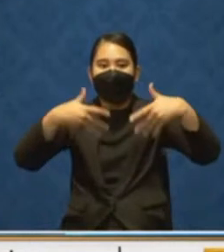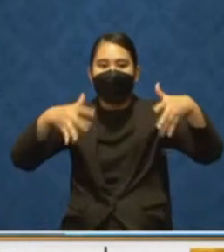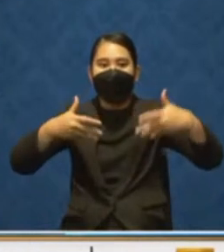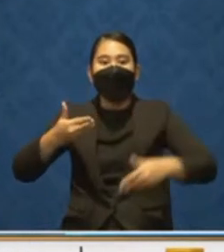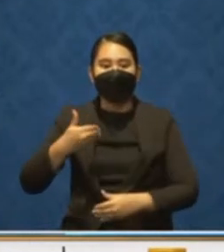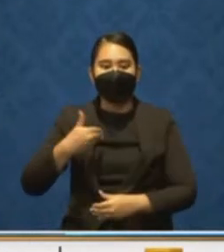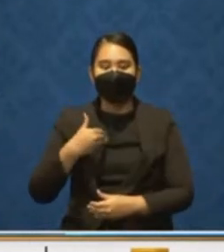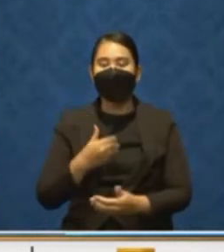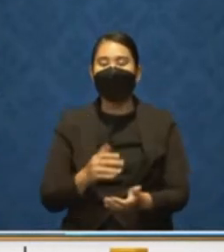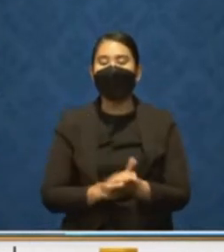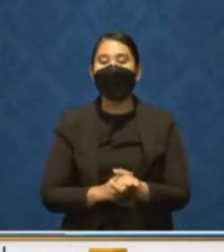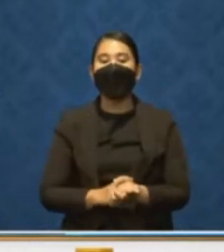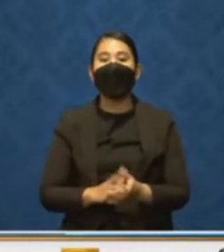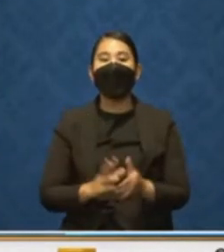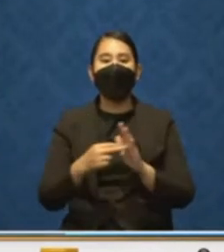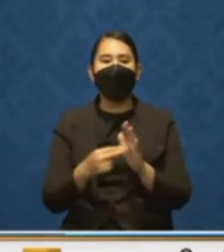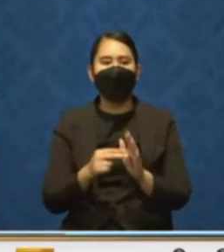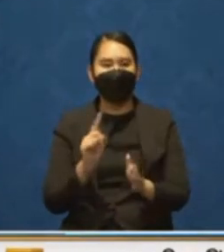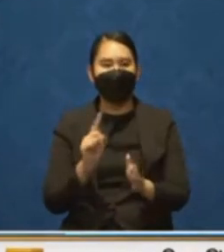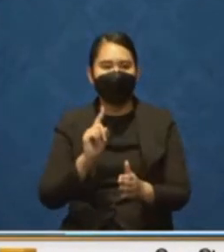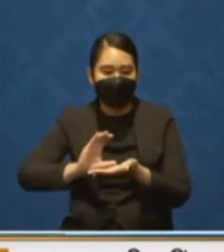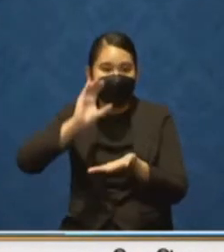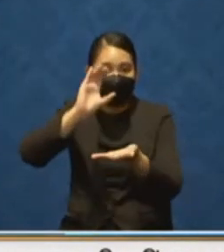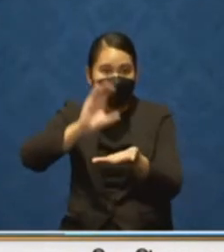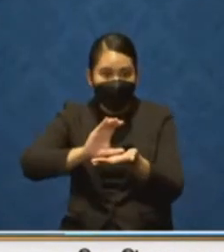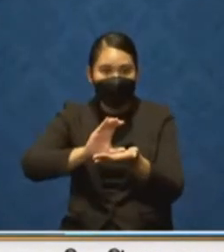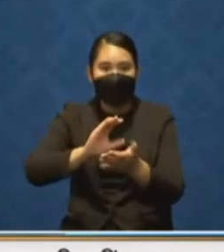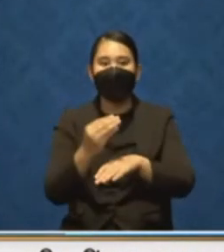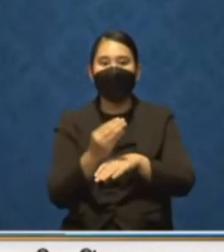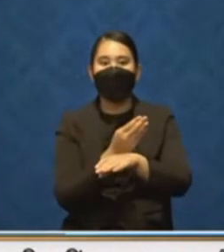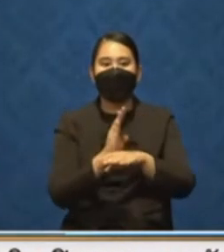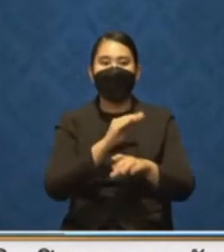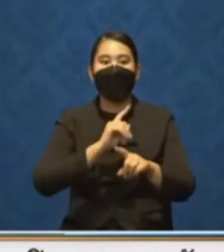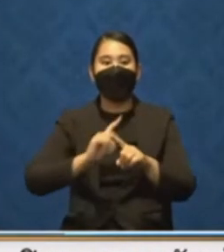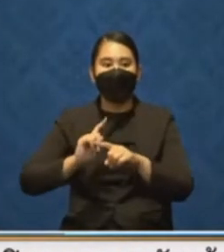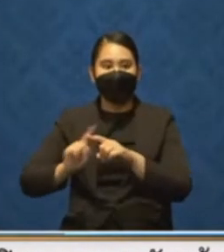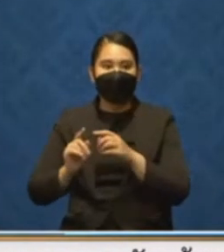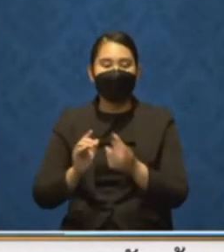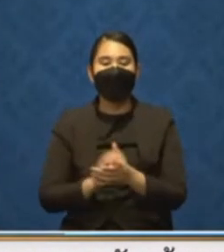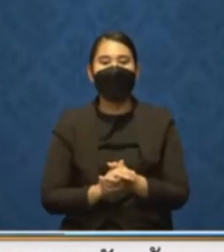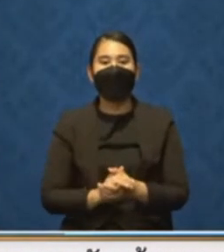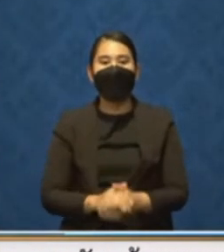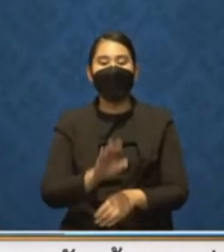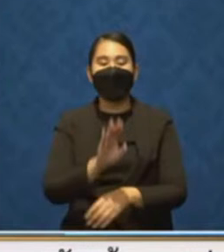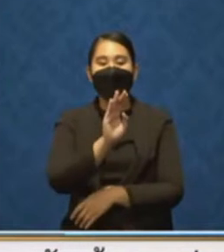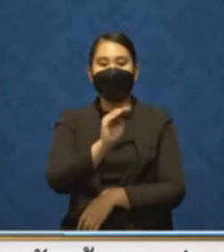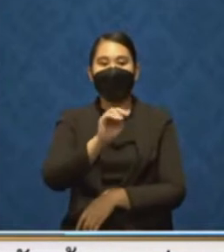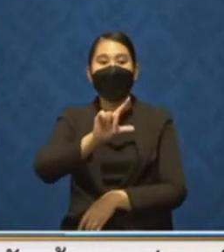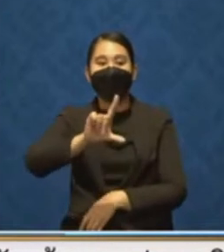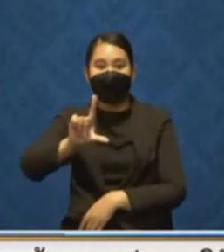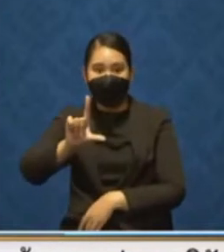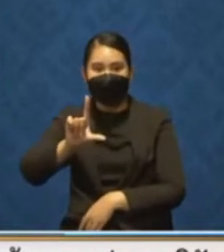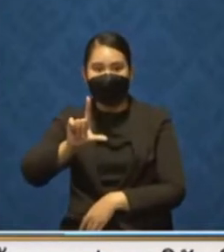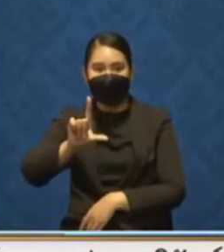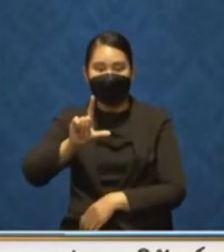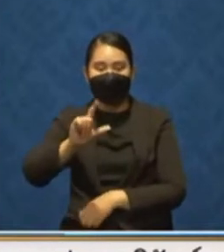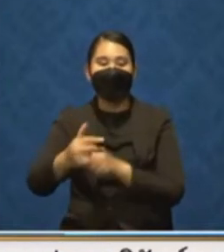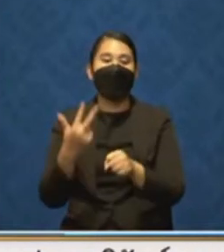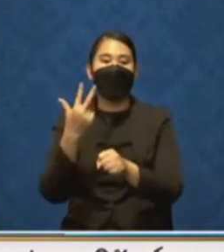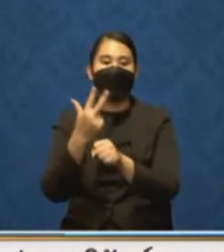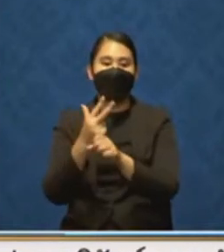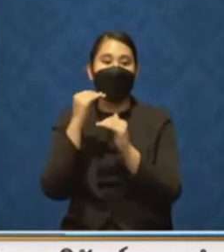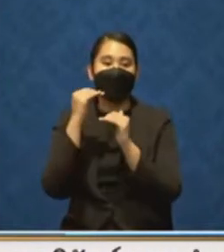จะต้องในเงื่อนไขนั้นจะต้องนำเงินลงทุนในธุรกิจการที่กำหนดไม่ต่ำกว่า 40ล้านบาทไปนั่งละไม่น้อยกว่า 3ปี